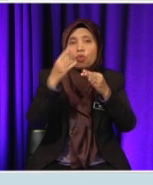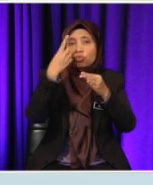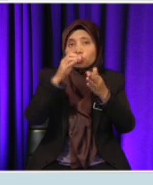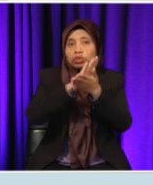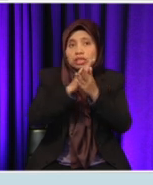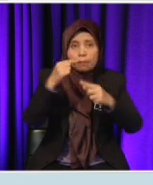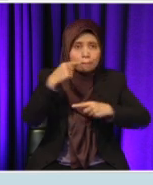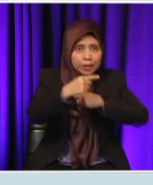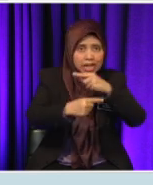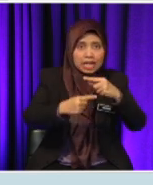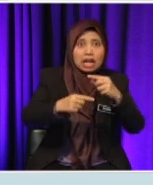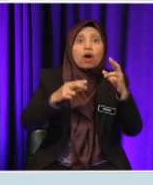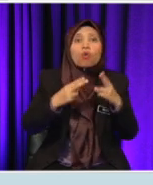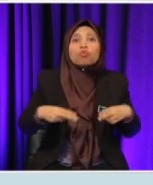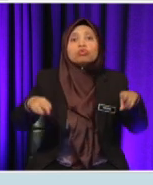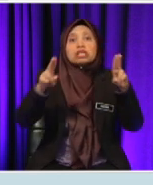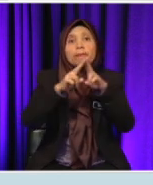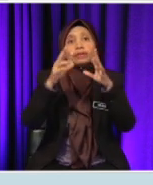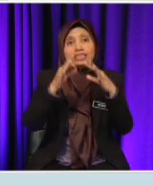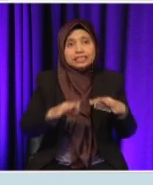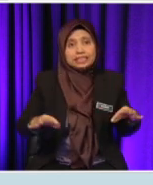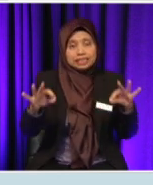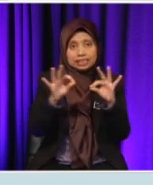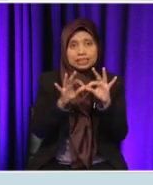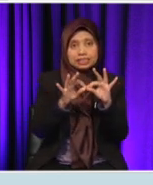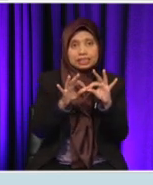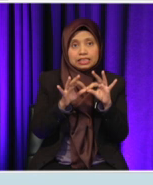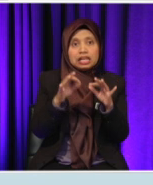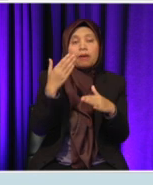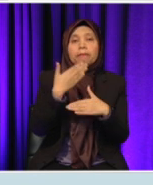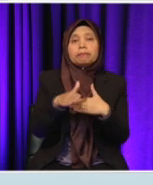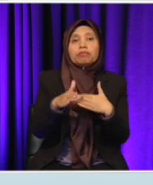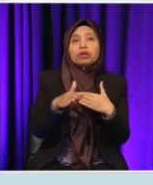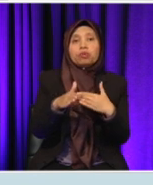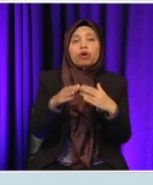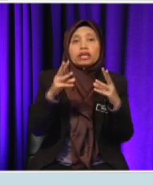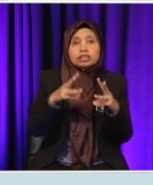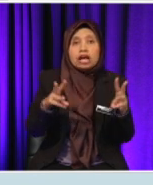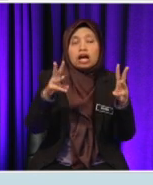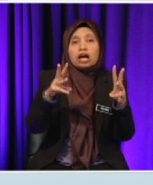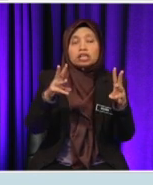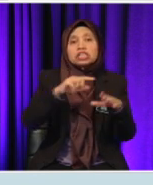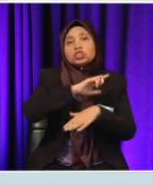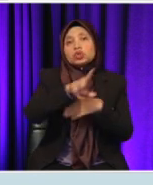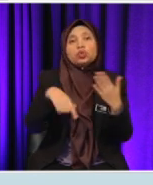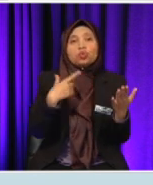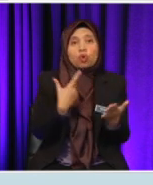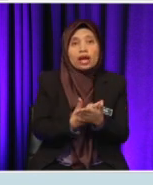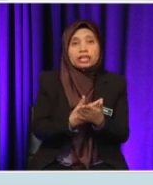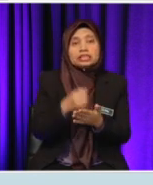utama cerita kemudian kita ada watak bundar atau watak bulan watak utama yang dibangunkan secara keseluruhan